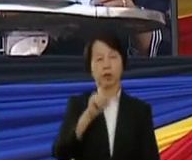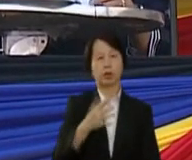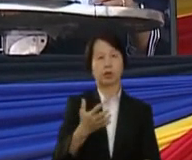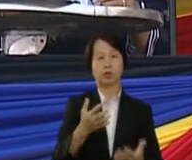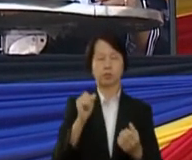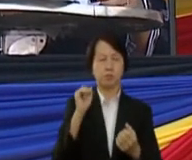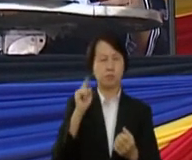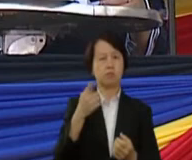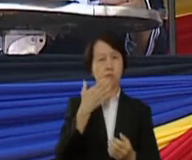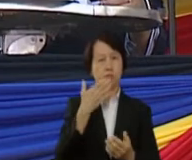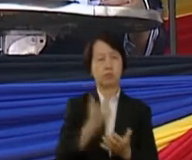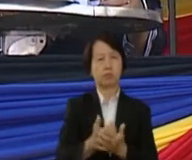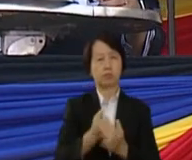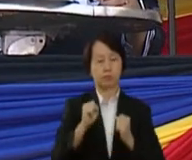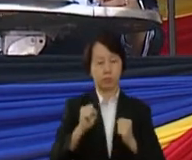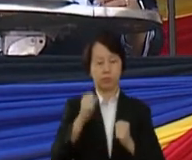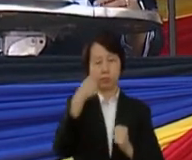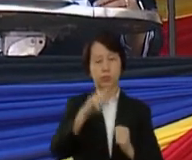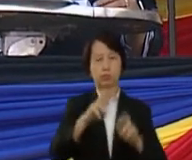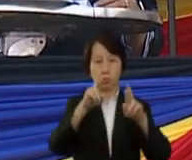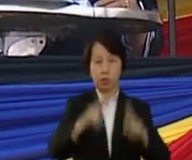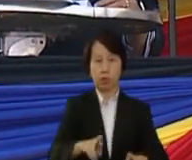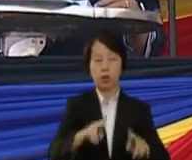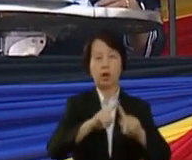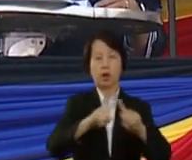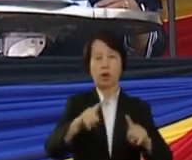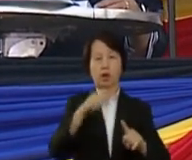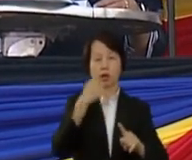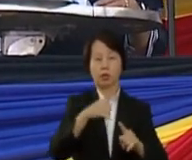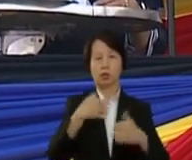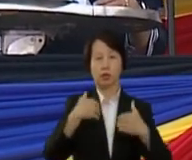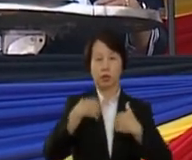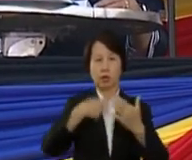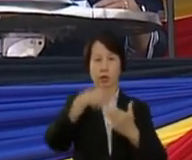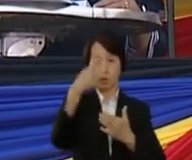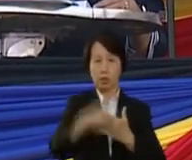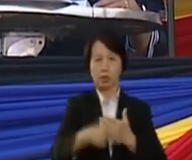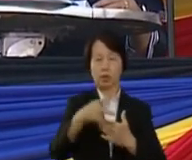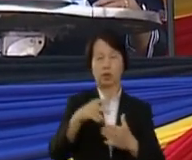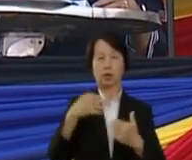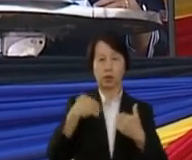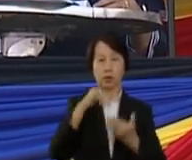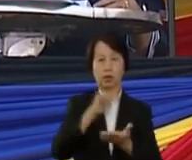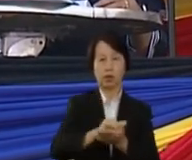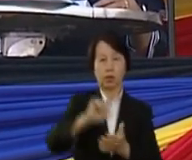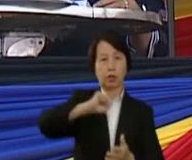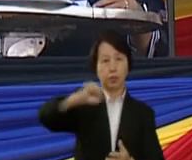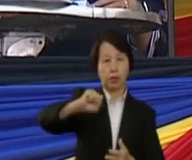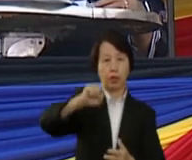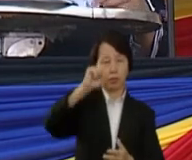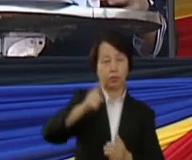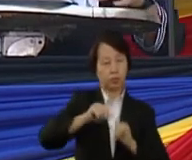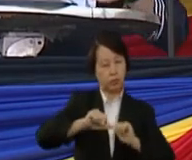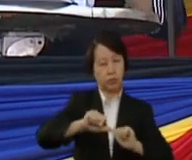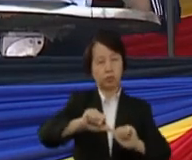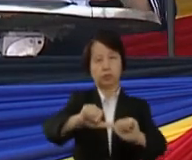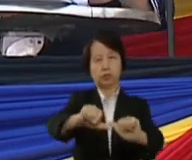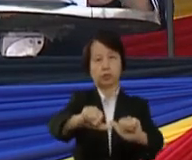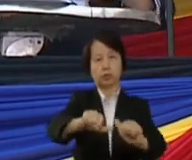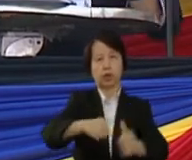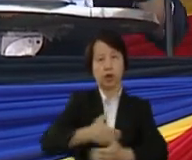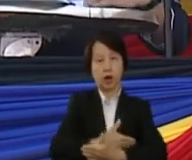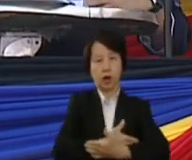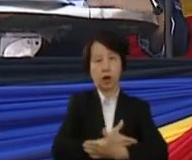tidak ternilai untuk perjuangan warganya. Namun mengisi kemerdekaan adalah perjuangan yang harus diteruskan oleh